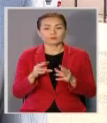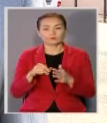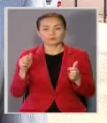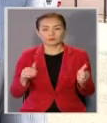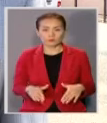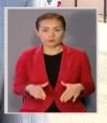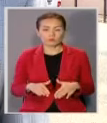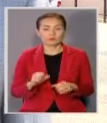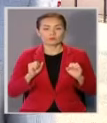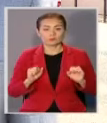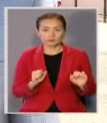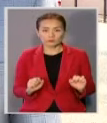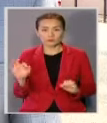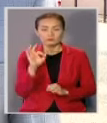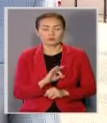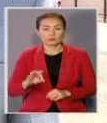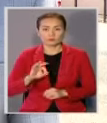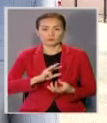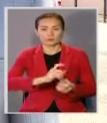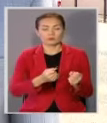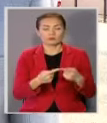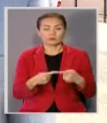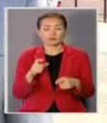шешуде адвокат жалдап,